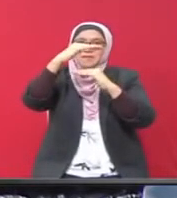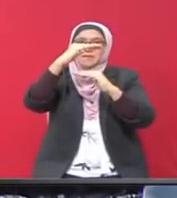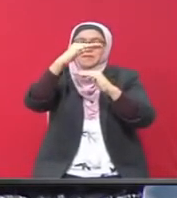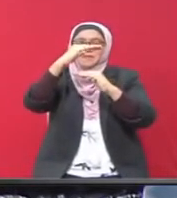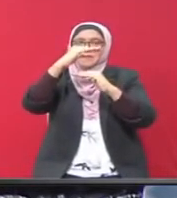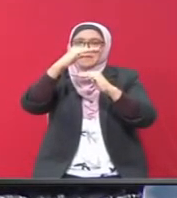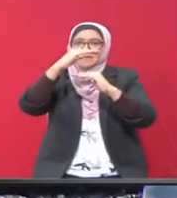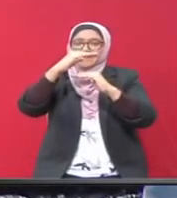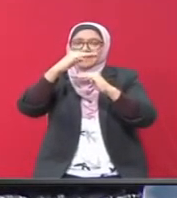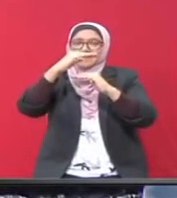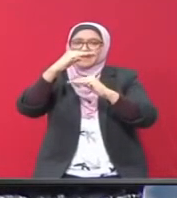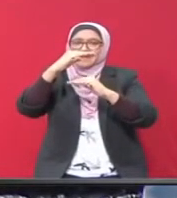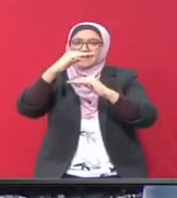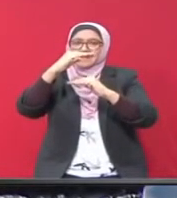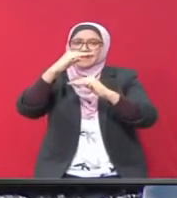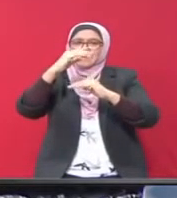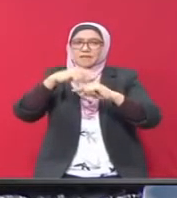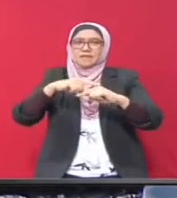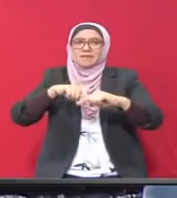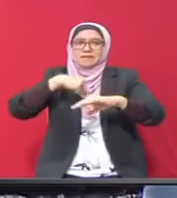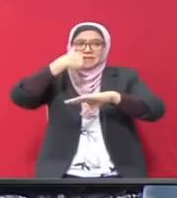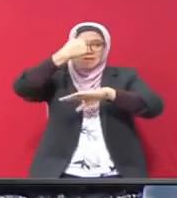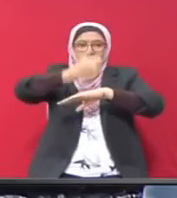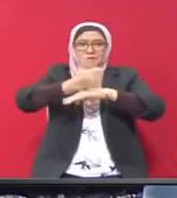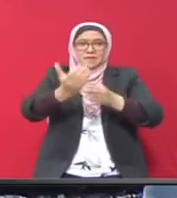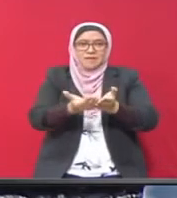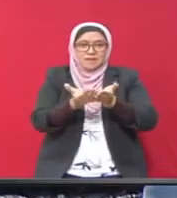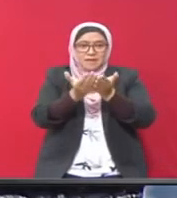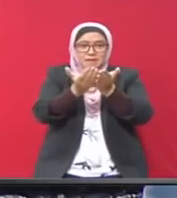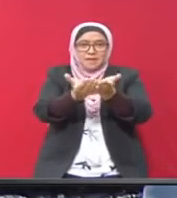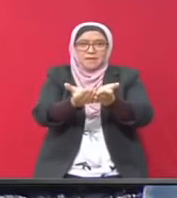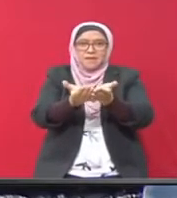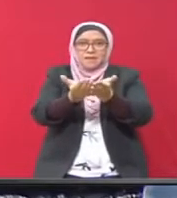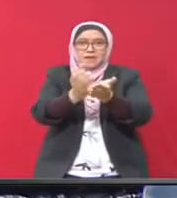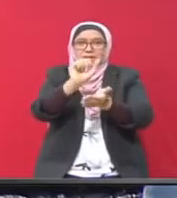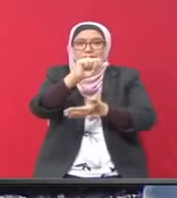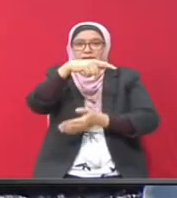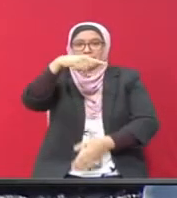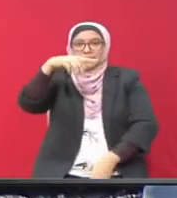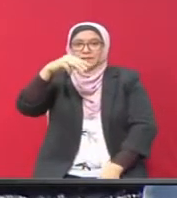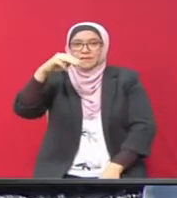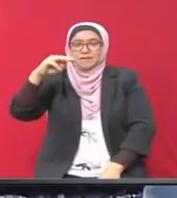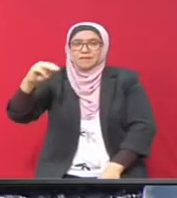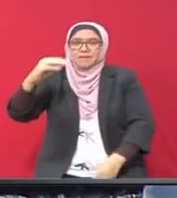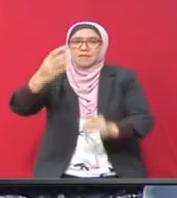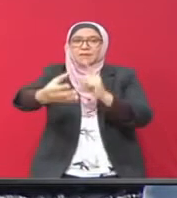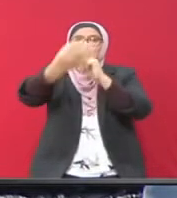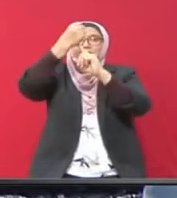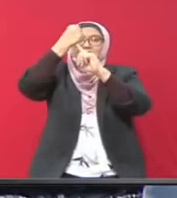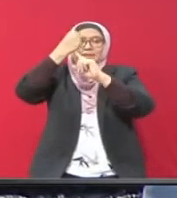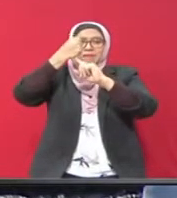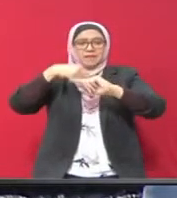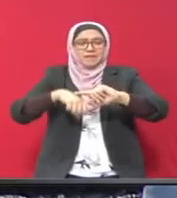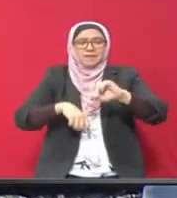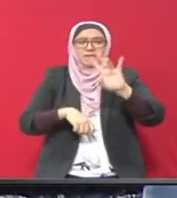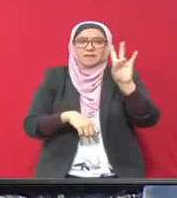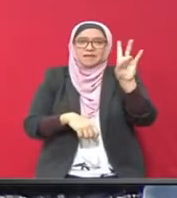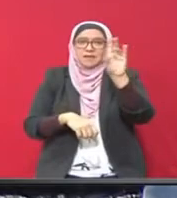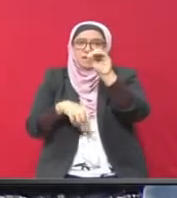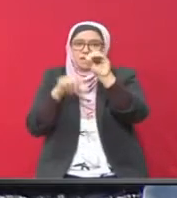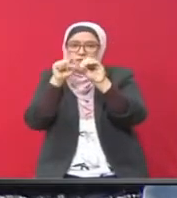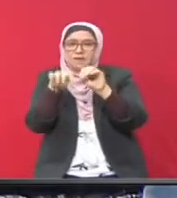pembinaan ketiga kapal keseluruhannya mencapai pada tahap 70 point